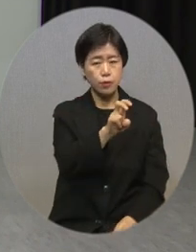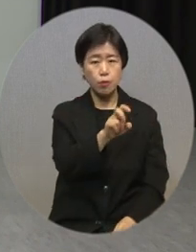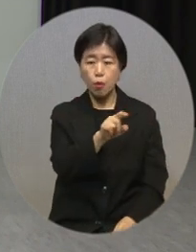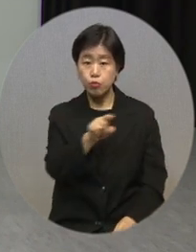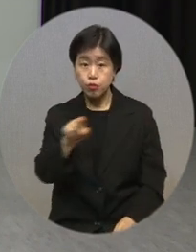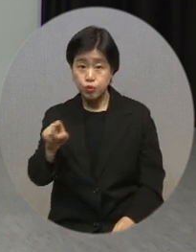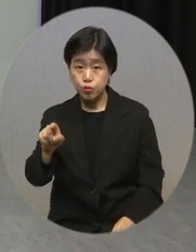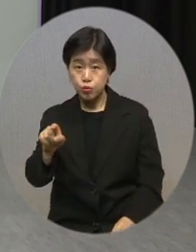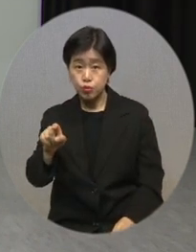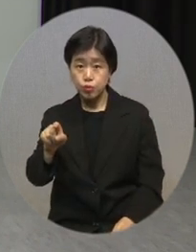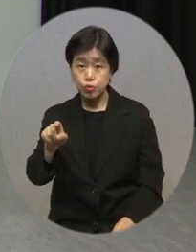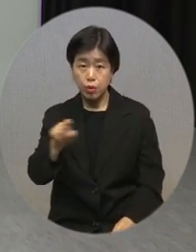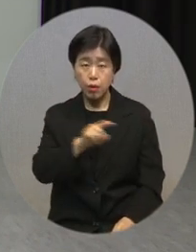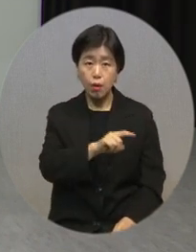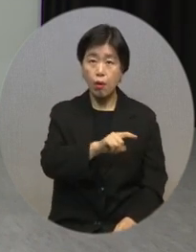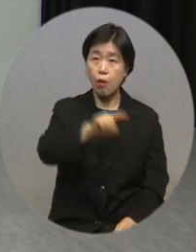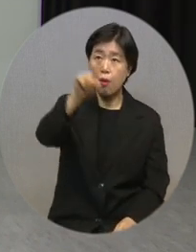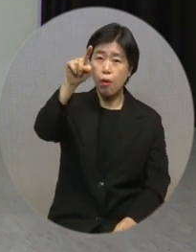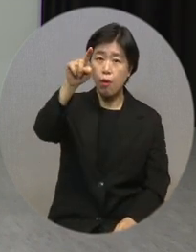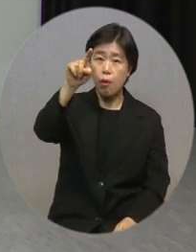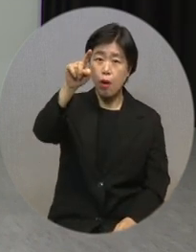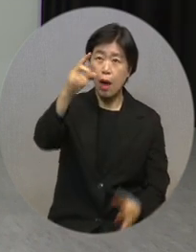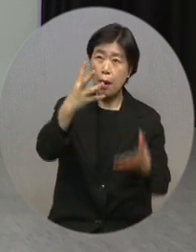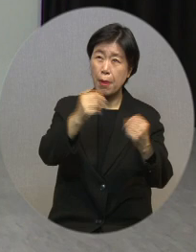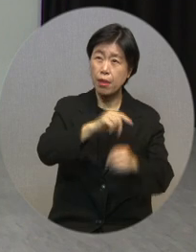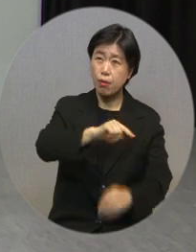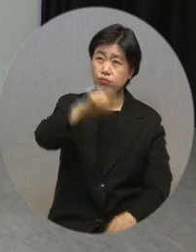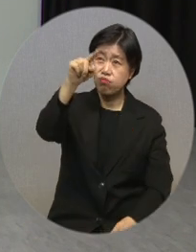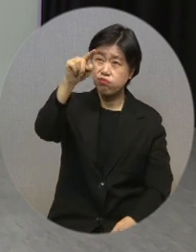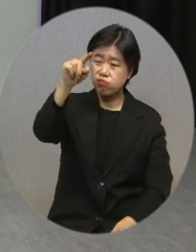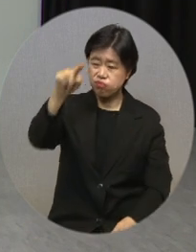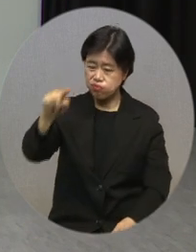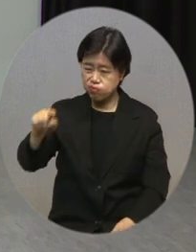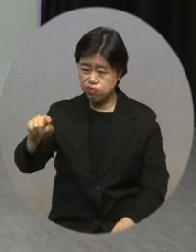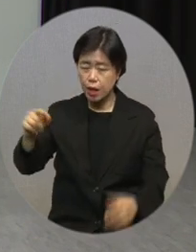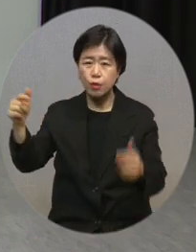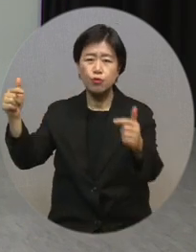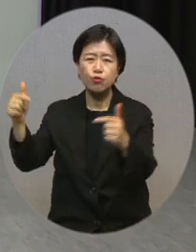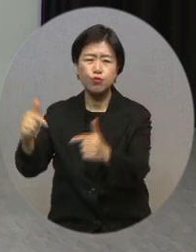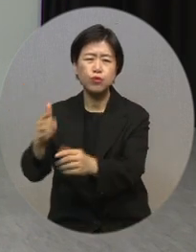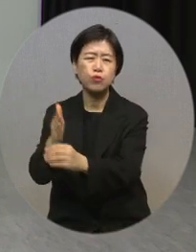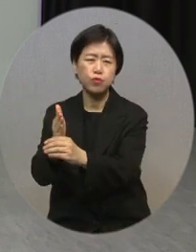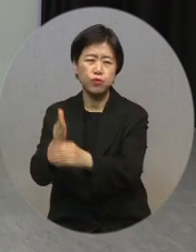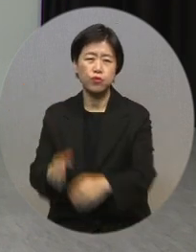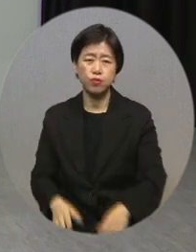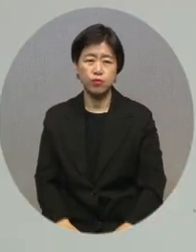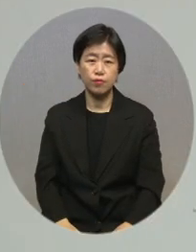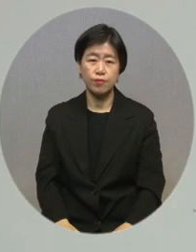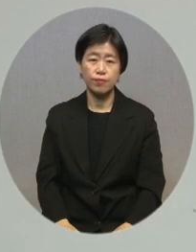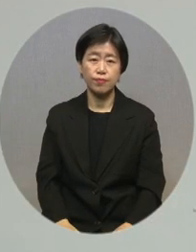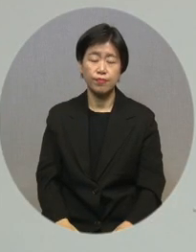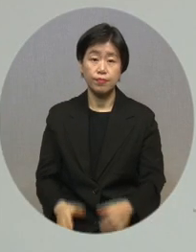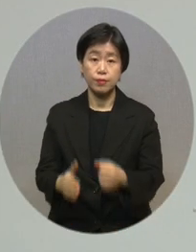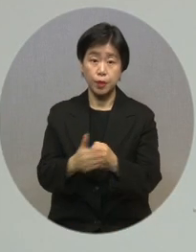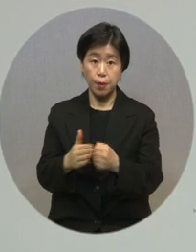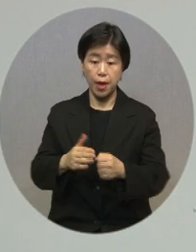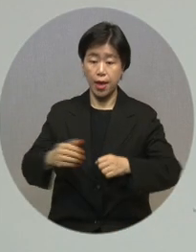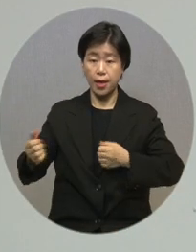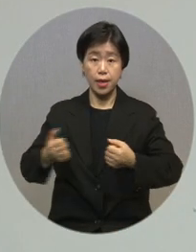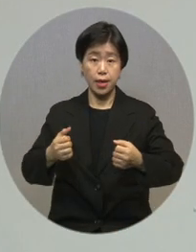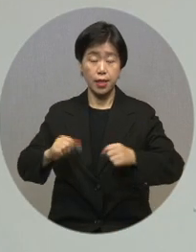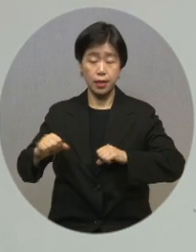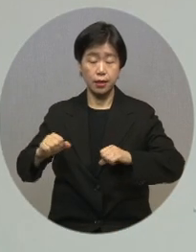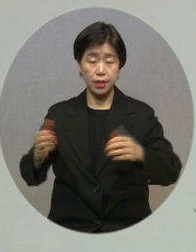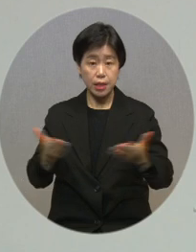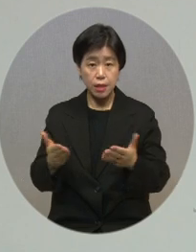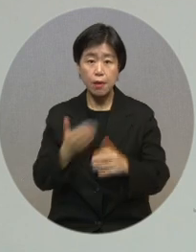이제 그 정점을 찍고 그 줄어들기 시작했습니다. 이렇게 생산 가능 인구가 줄면은 우리나라의 그 대부분